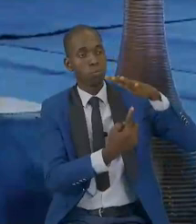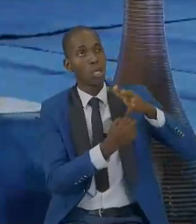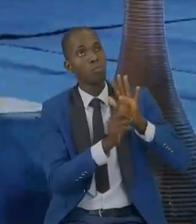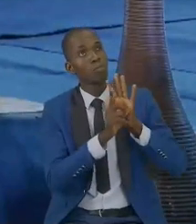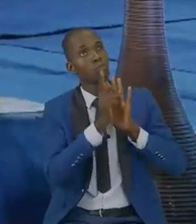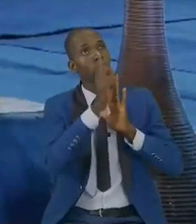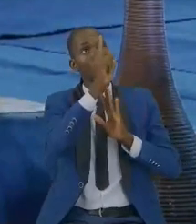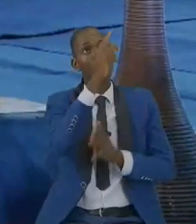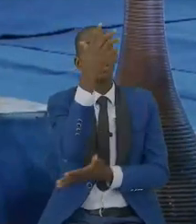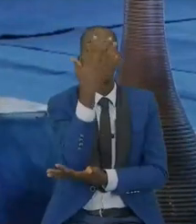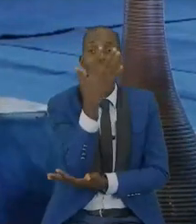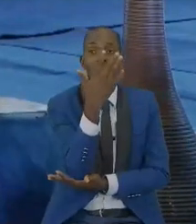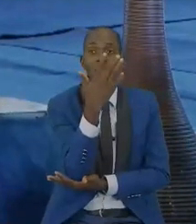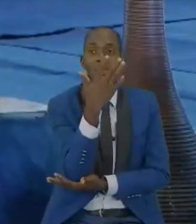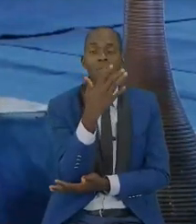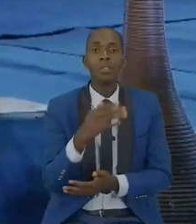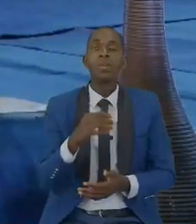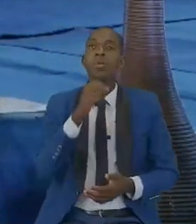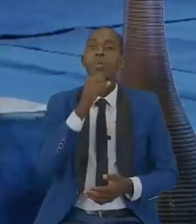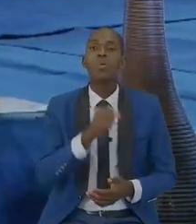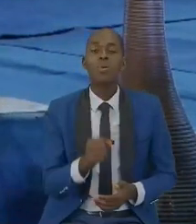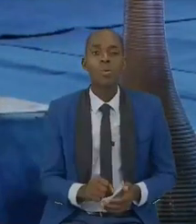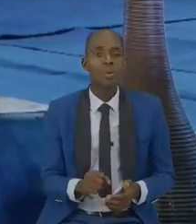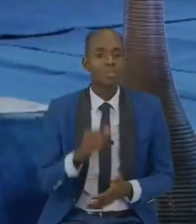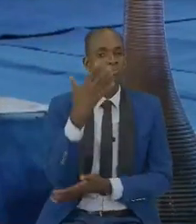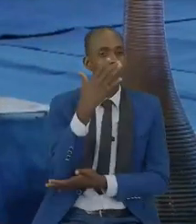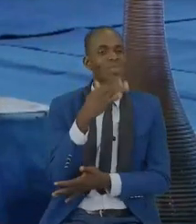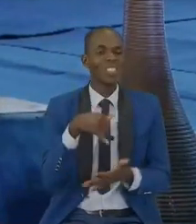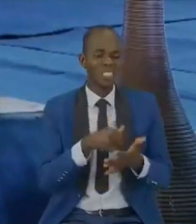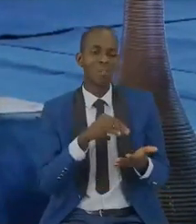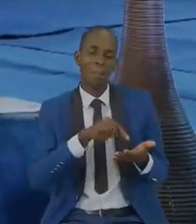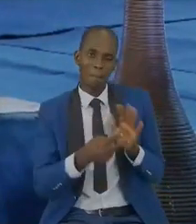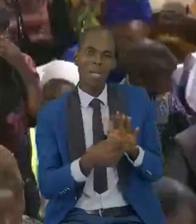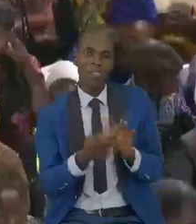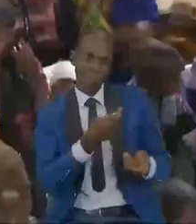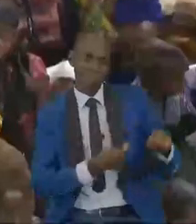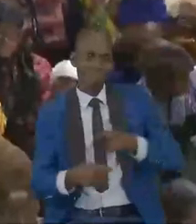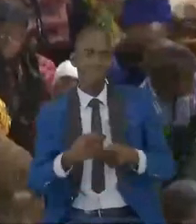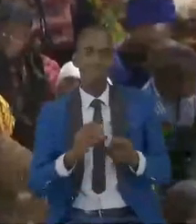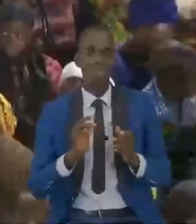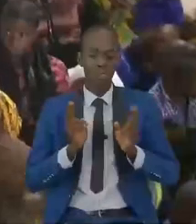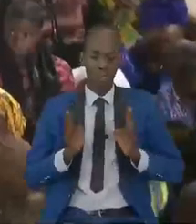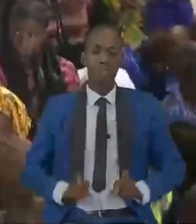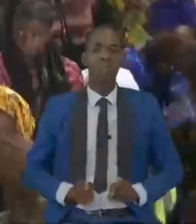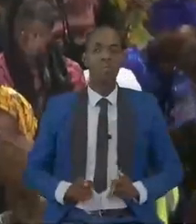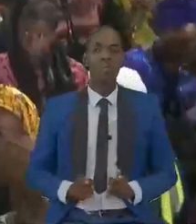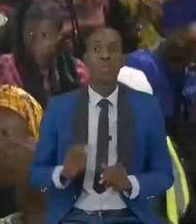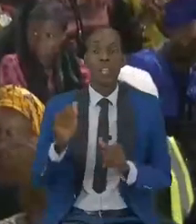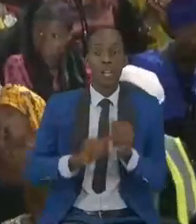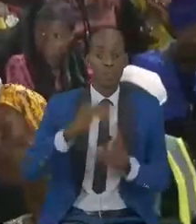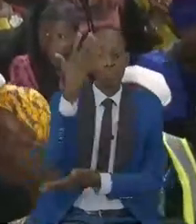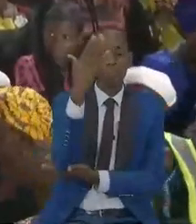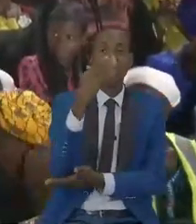enfant, les gens importants, l'arbre senteux est un